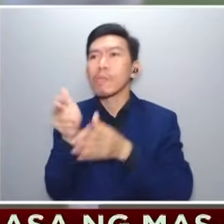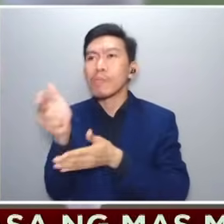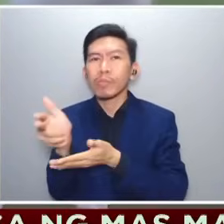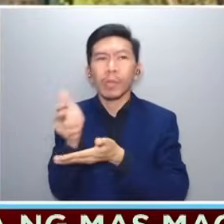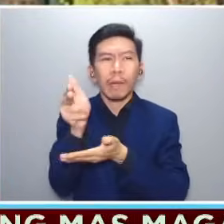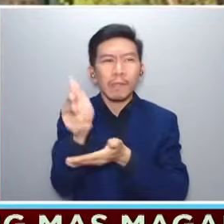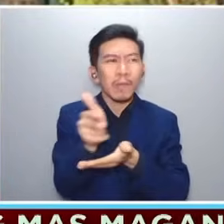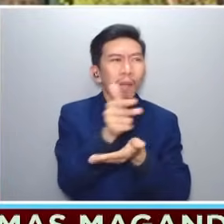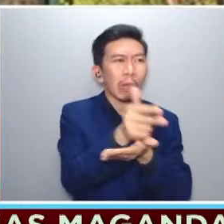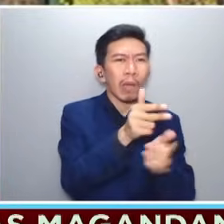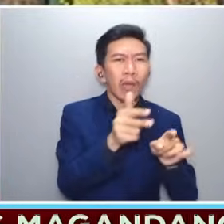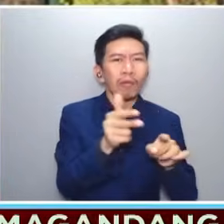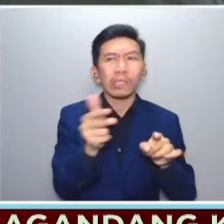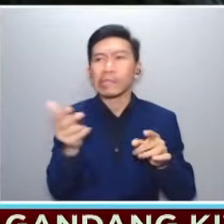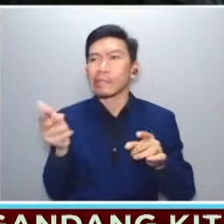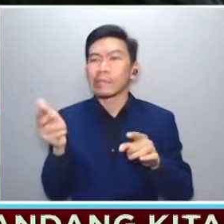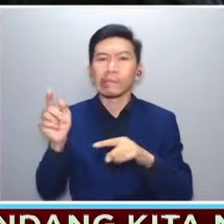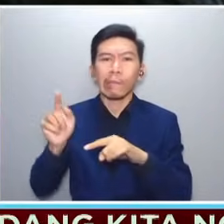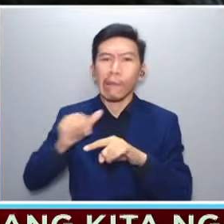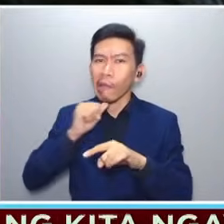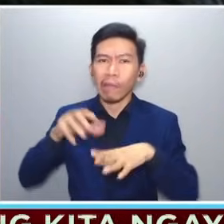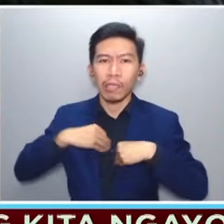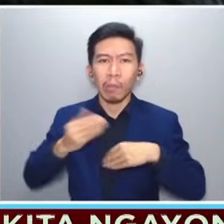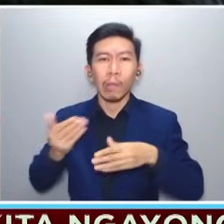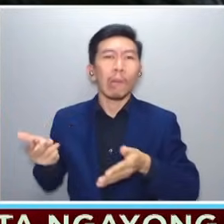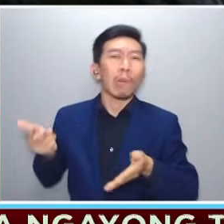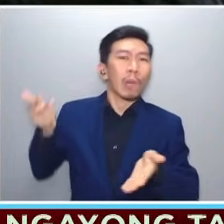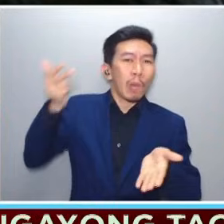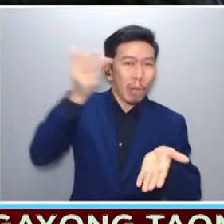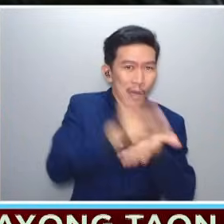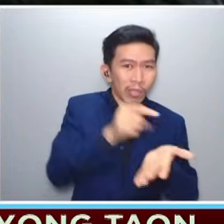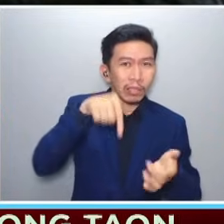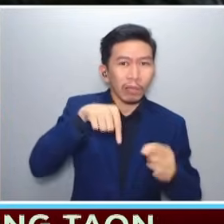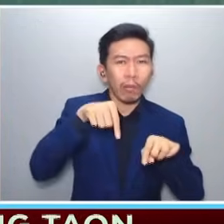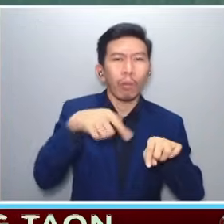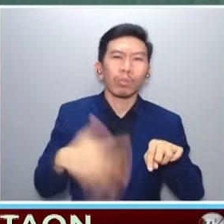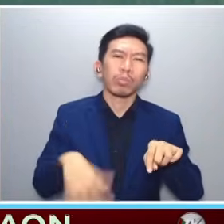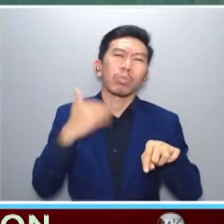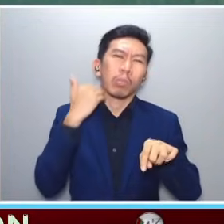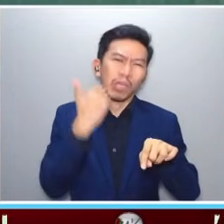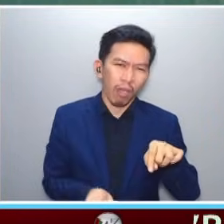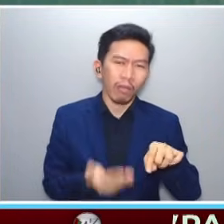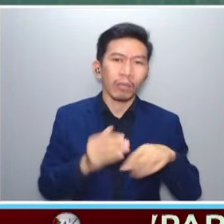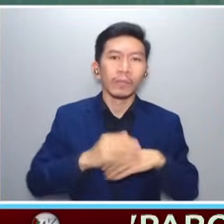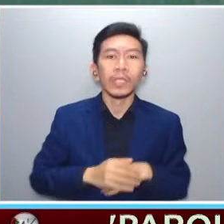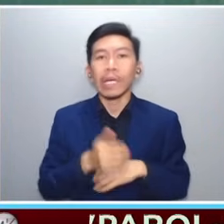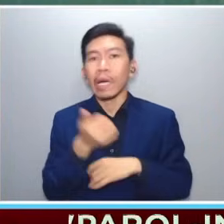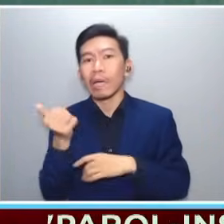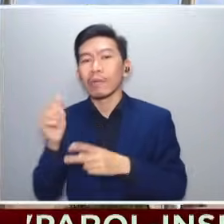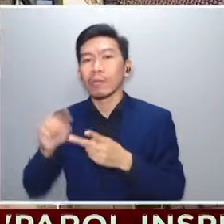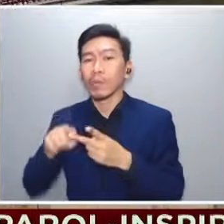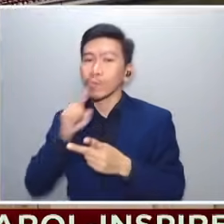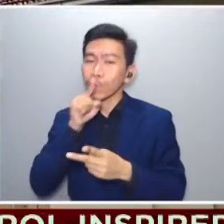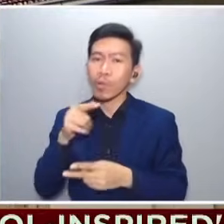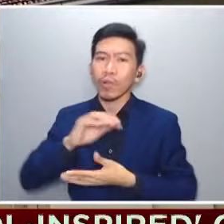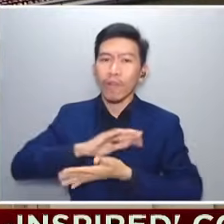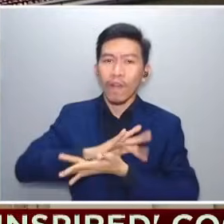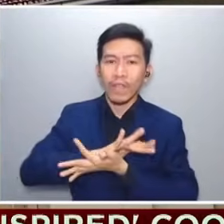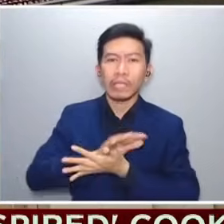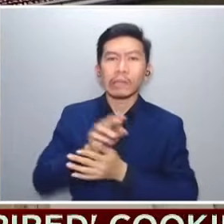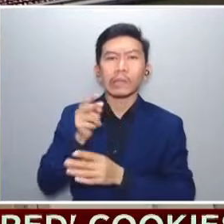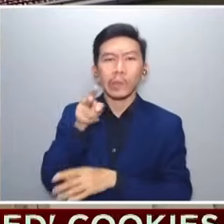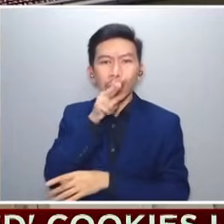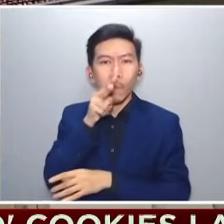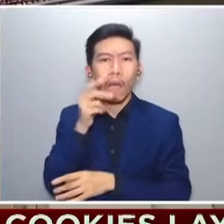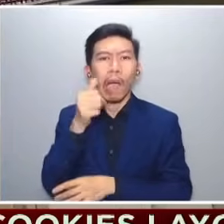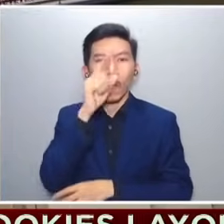wala na po, dead on arrival na po. Yung isa po is COVID suspect because 10 years old lang po. Full capacity